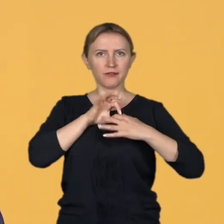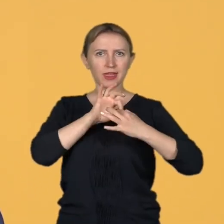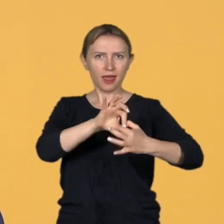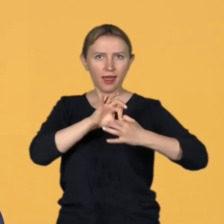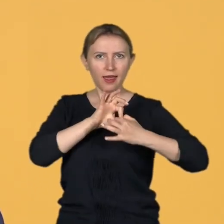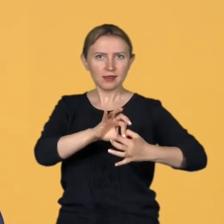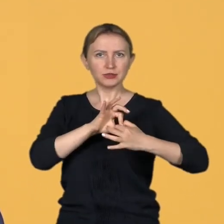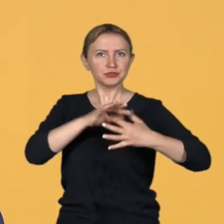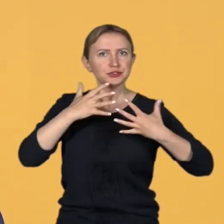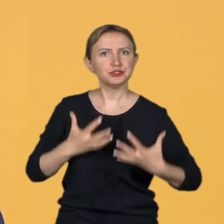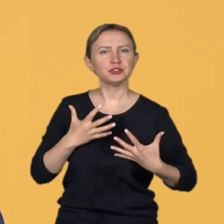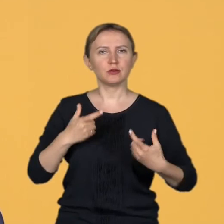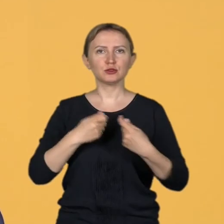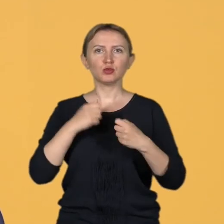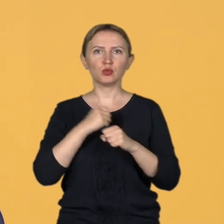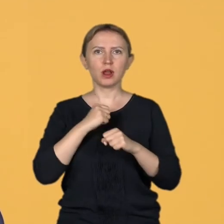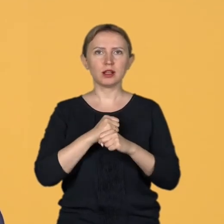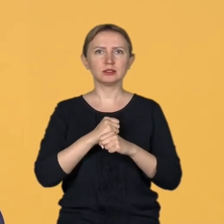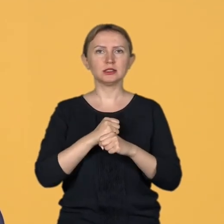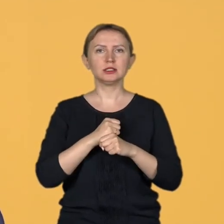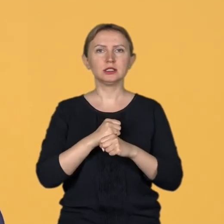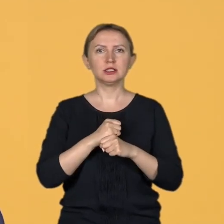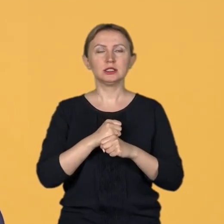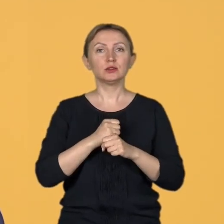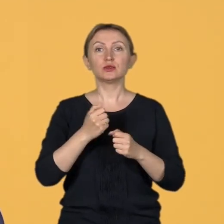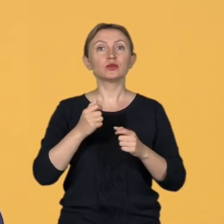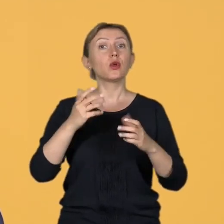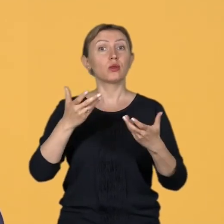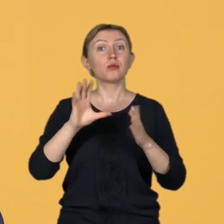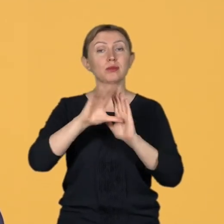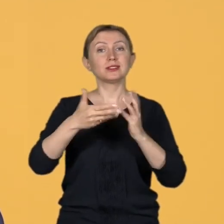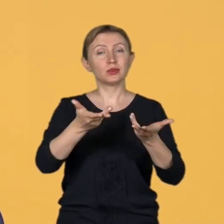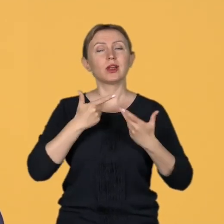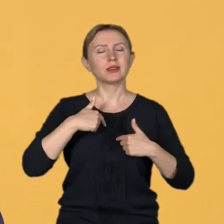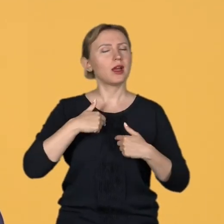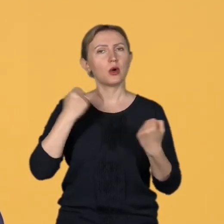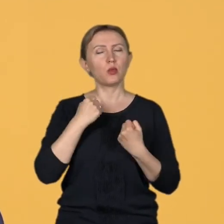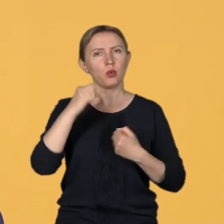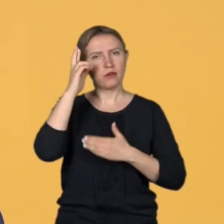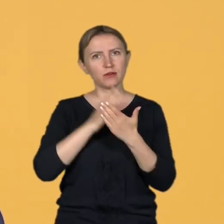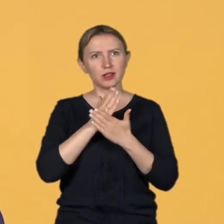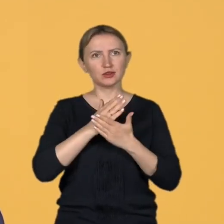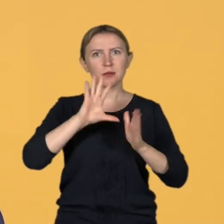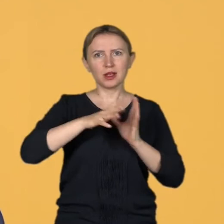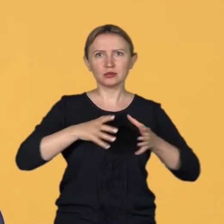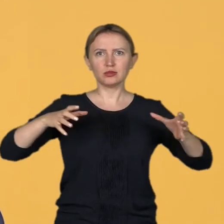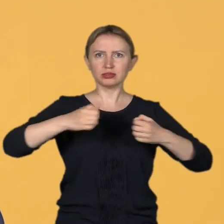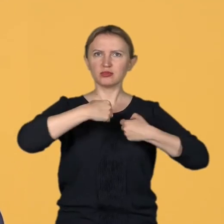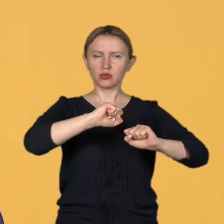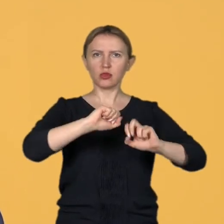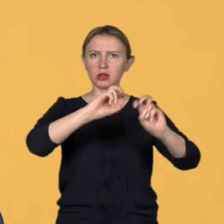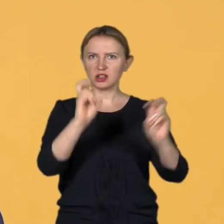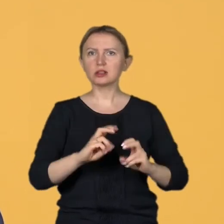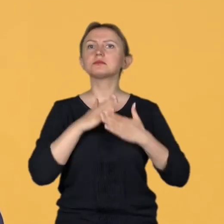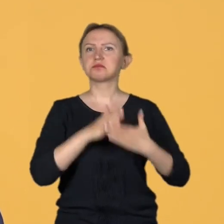więzi, chęć do współpracy, co daje miastu, co głęboko wierzę, odporność na różnego rodzaju